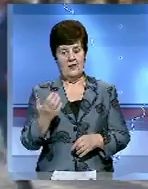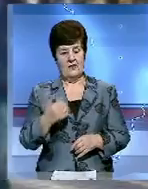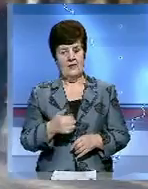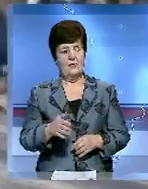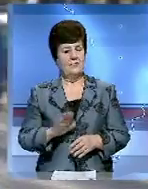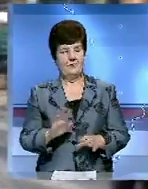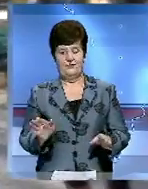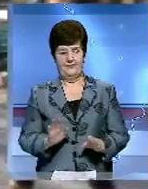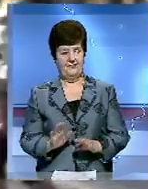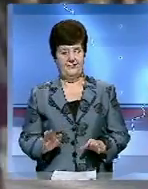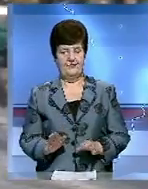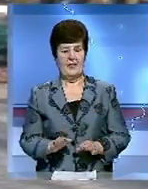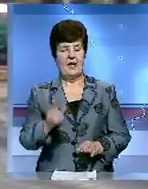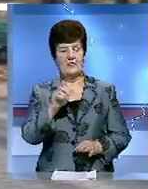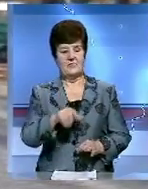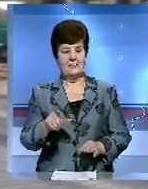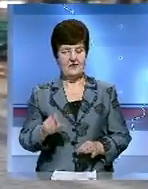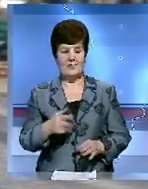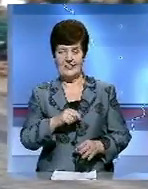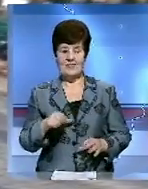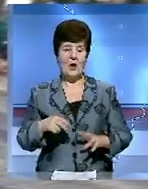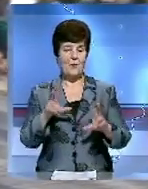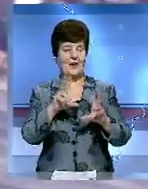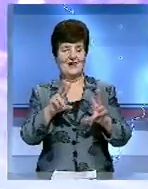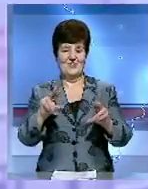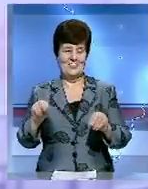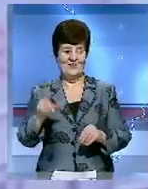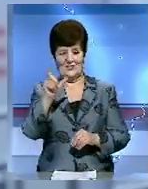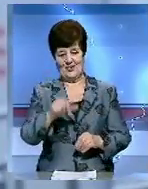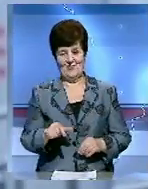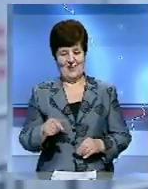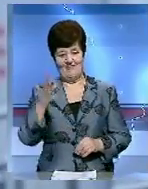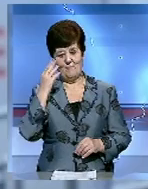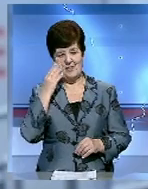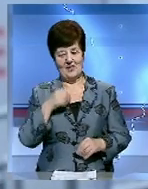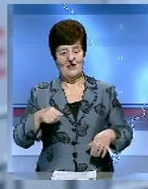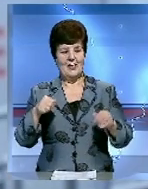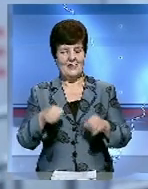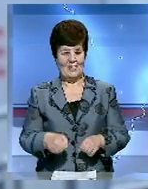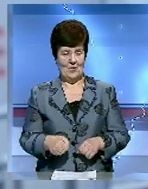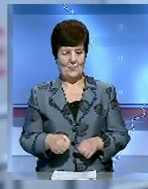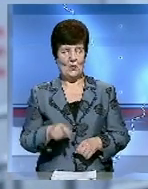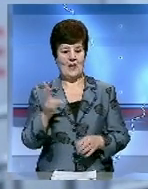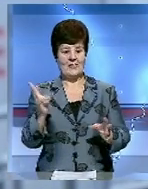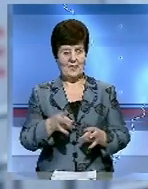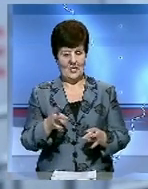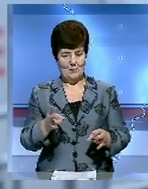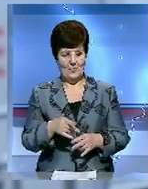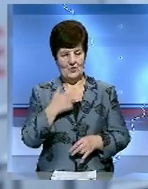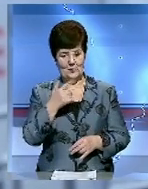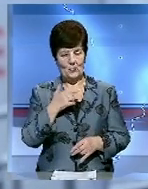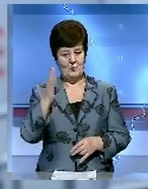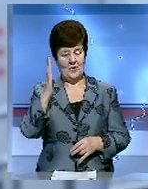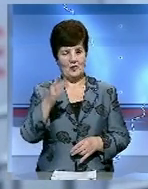не почувствовал. Я самый счастливый человек в Молдавии. Drepturile omului ar trebui să fie, să zicem așa, prioritatea numărul